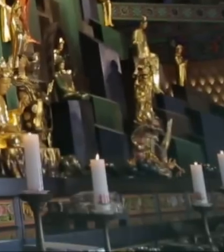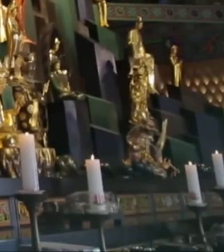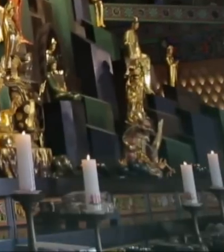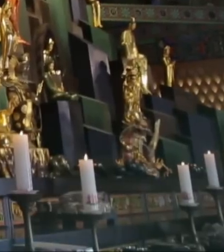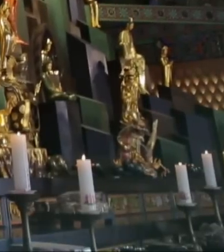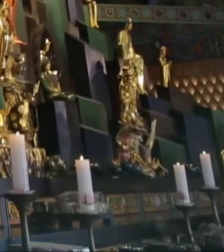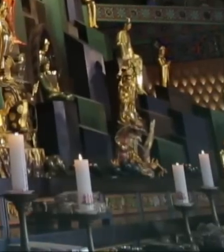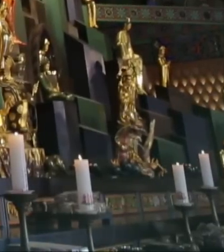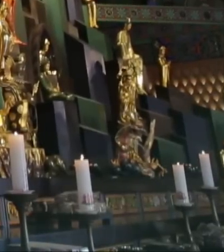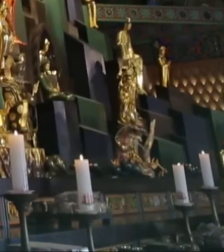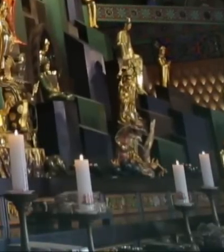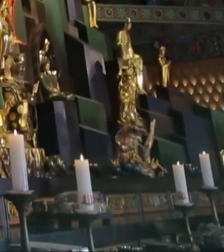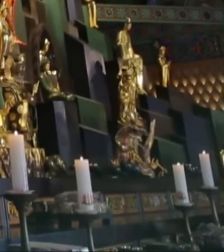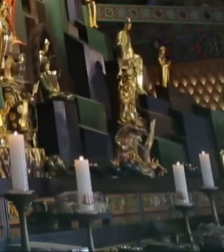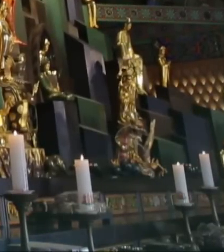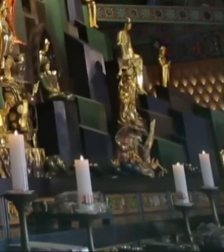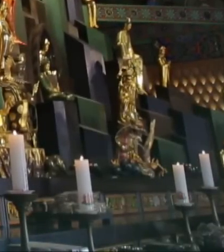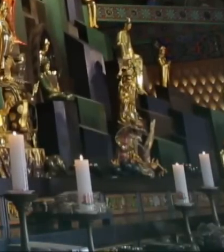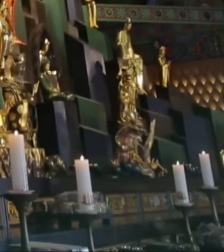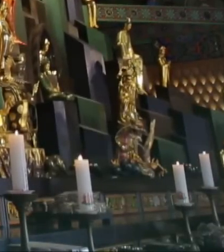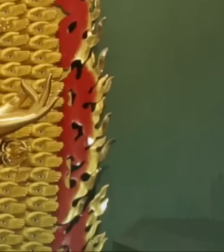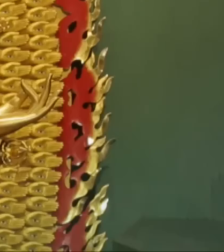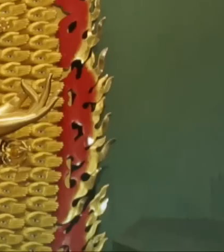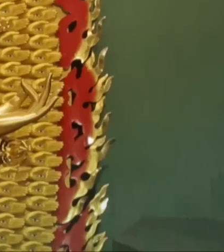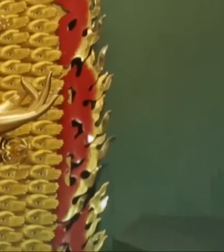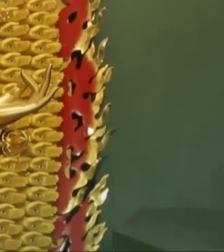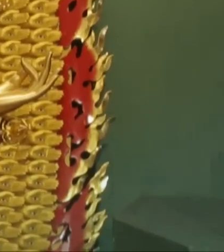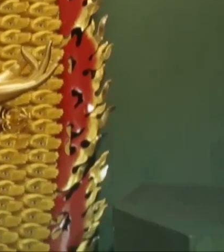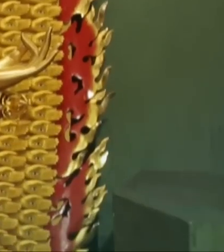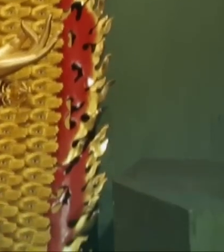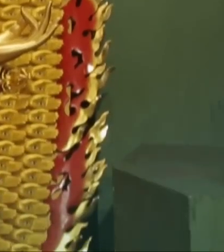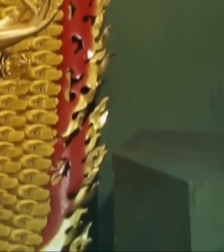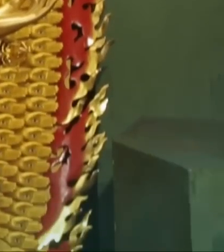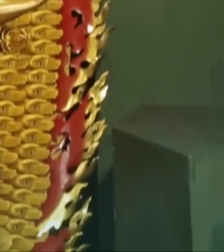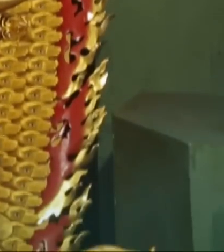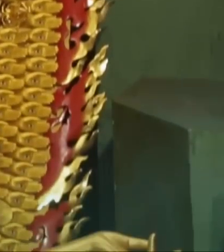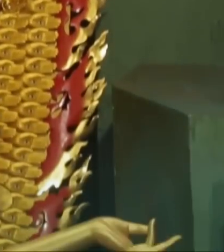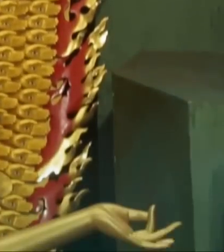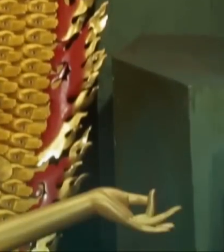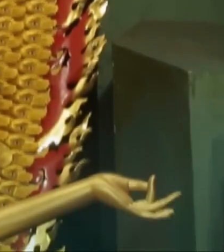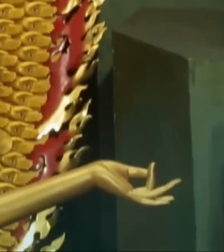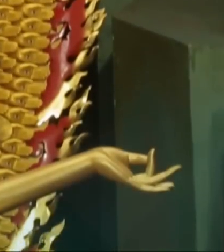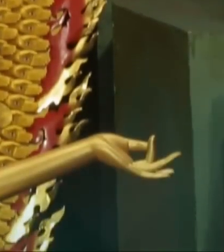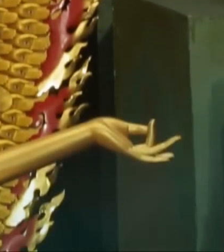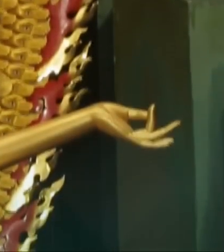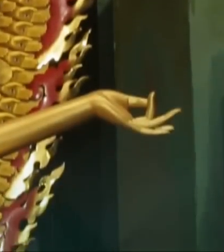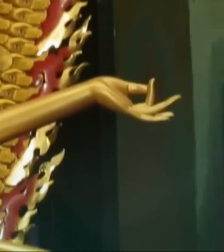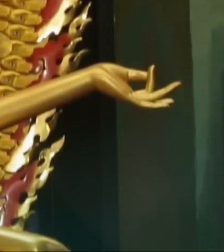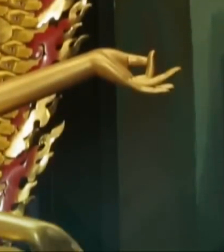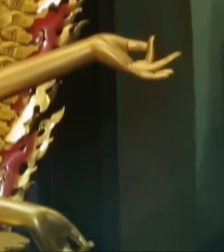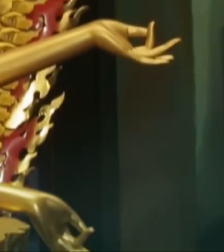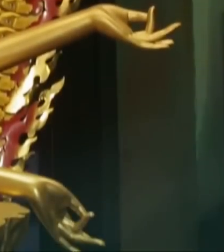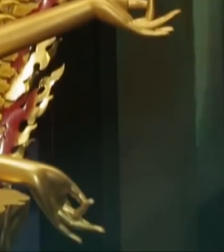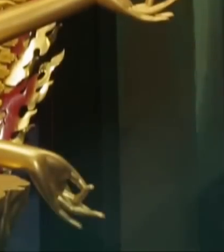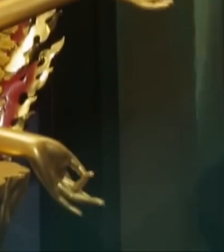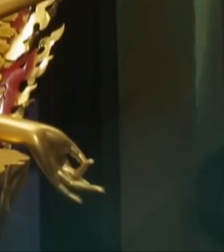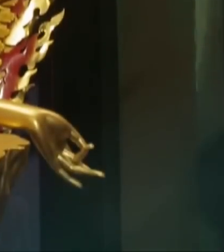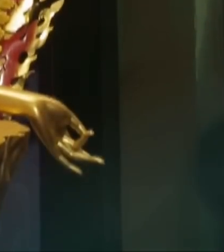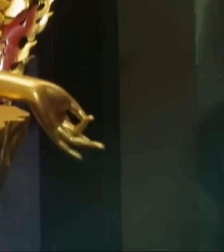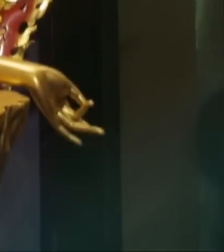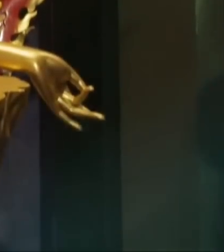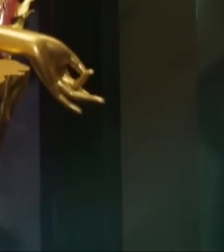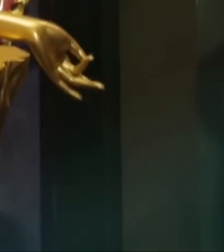마음이 청정해집니다 이토록 훌륭한 수행 방법을 33관음 응신을 모신 정법사에서